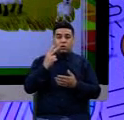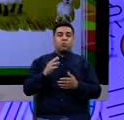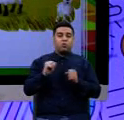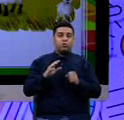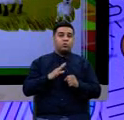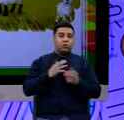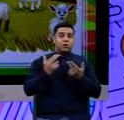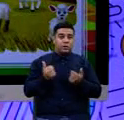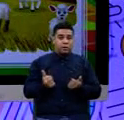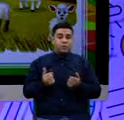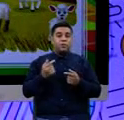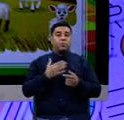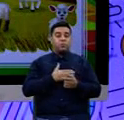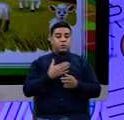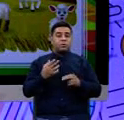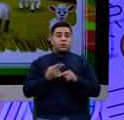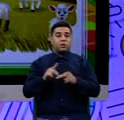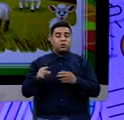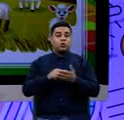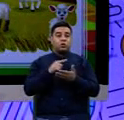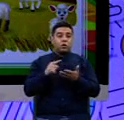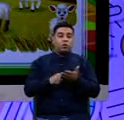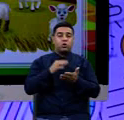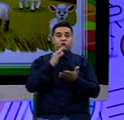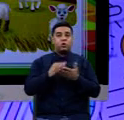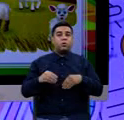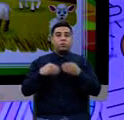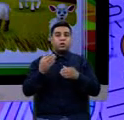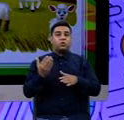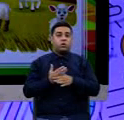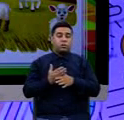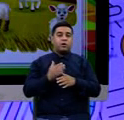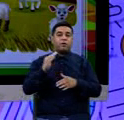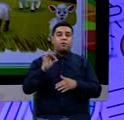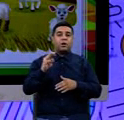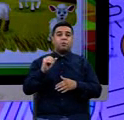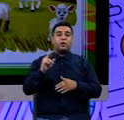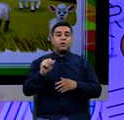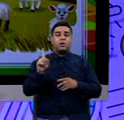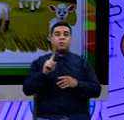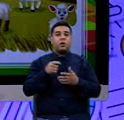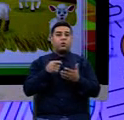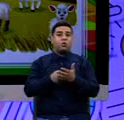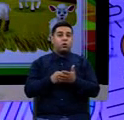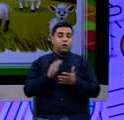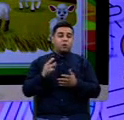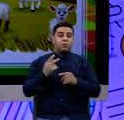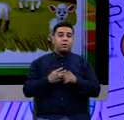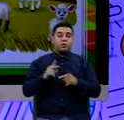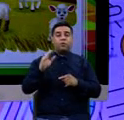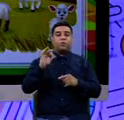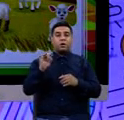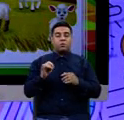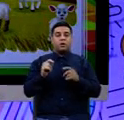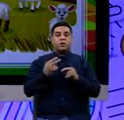kerak, to'g'rimi? Mana biz ushbu savollarga javob berish orqali fermada nimalar boqiladi? Mana shunday